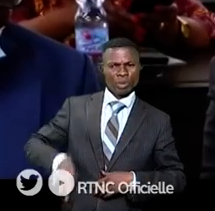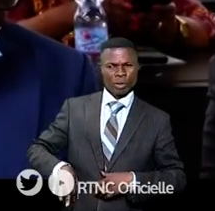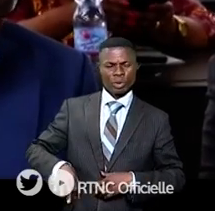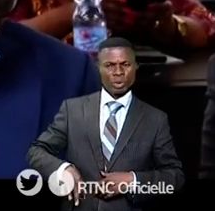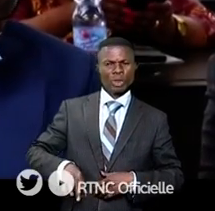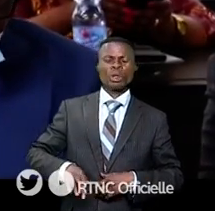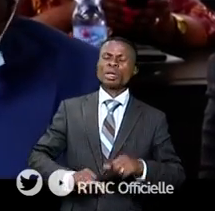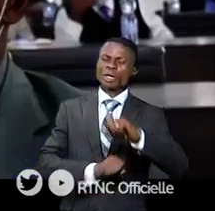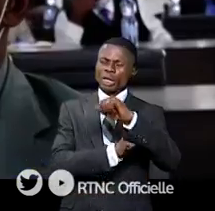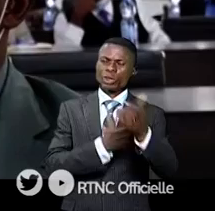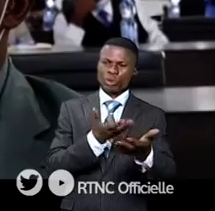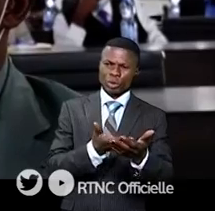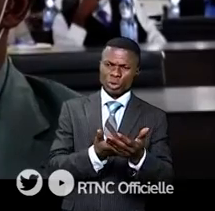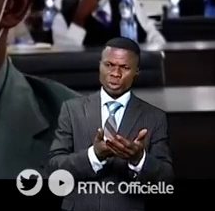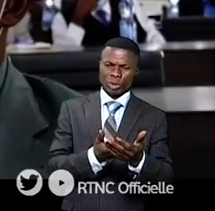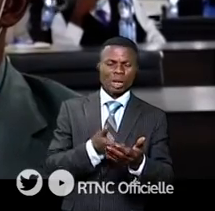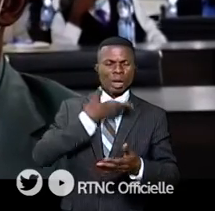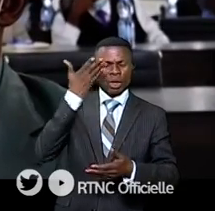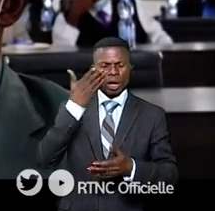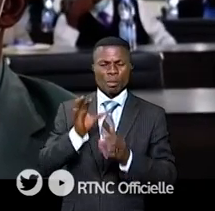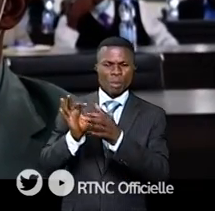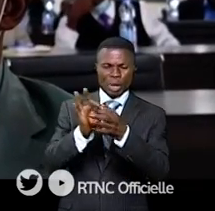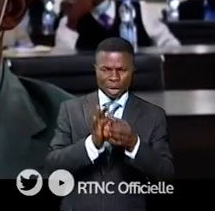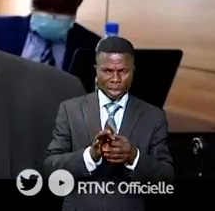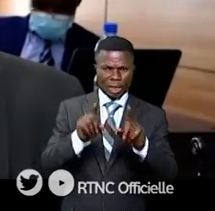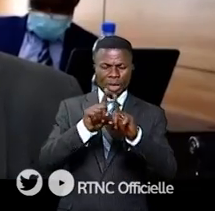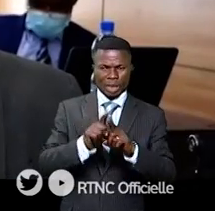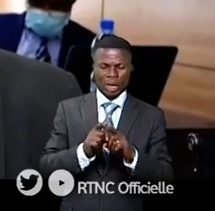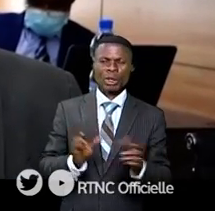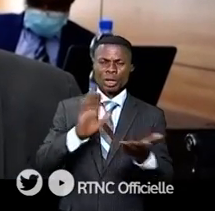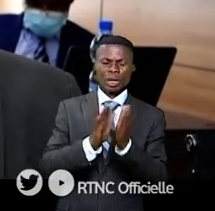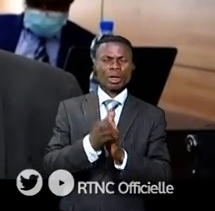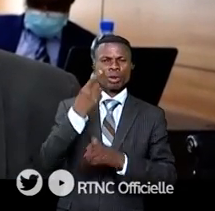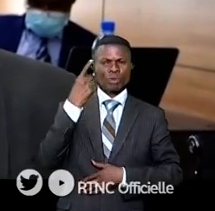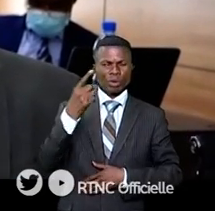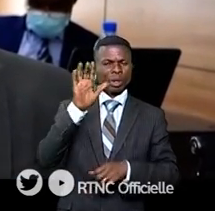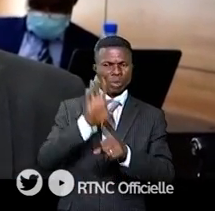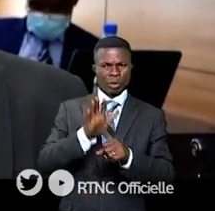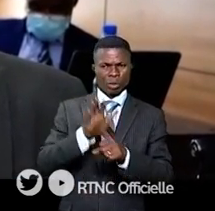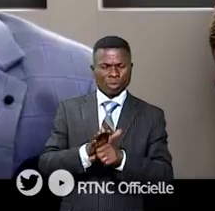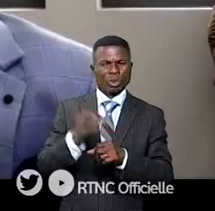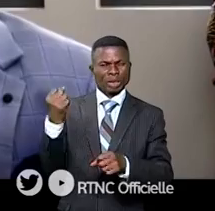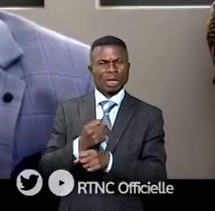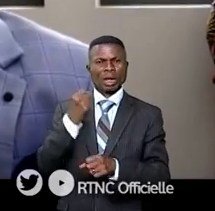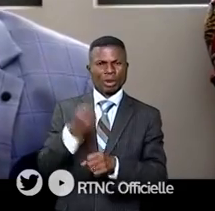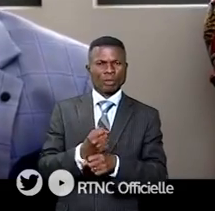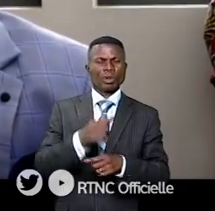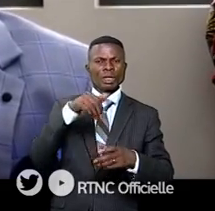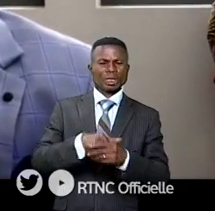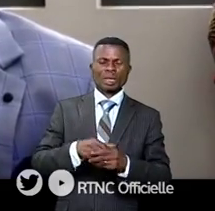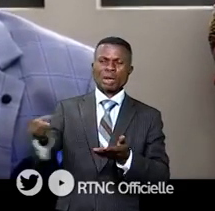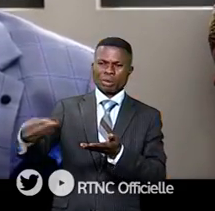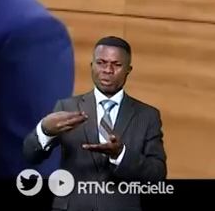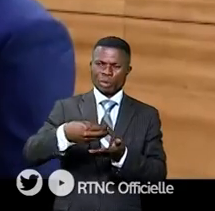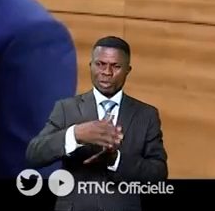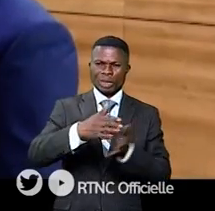d'être appuyée par un esprit de collaboration et de solidarité des différents services dans la